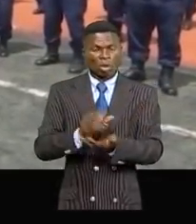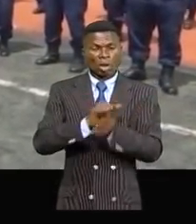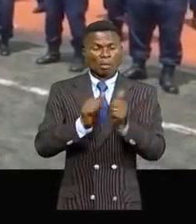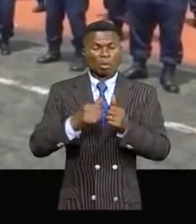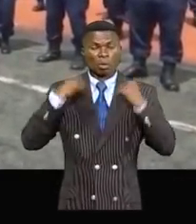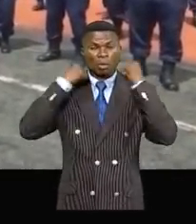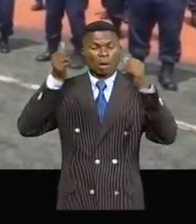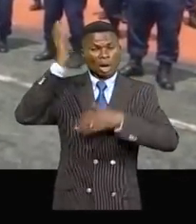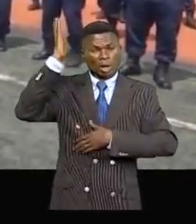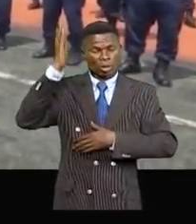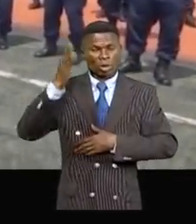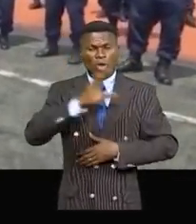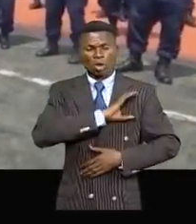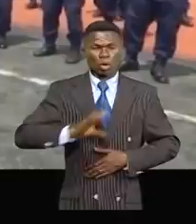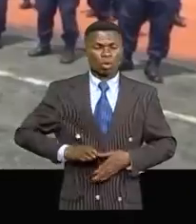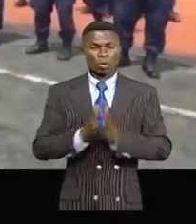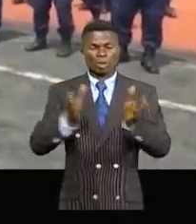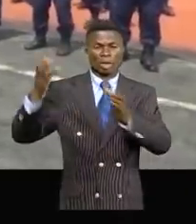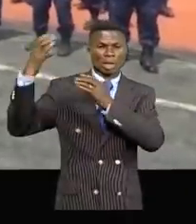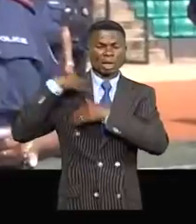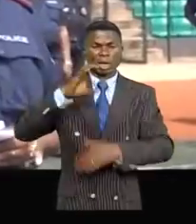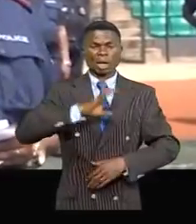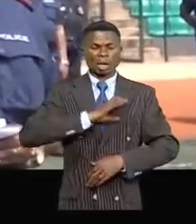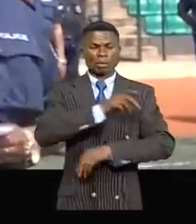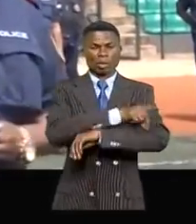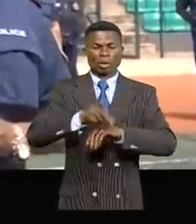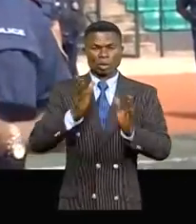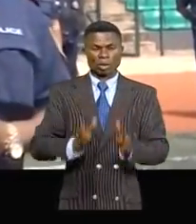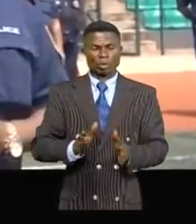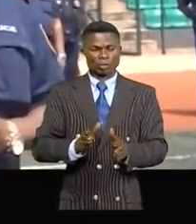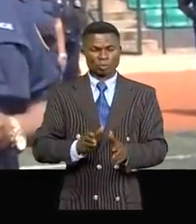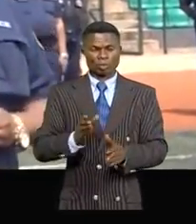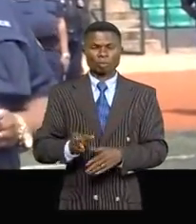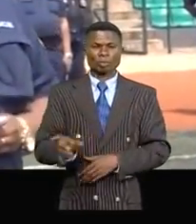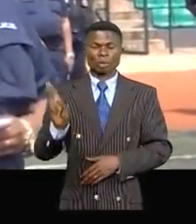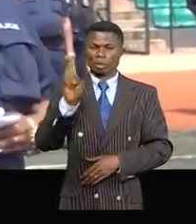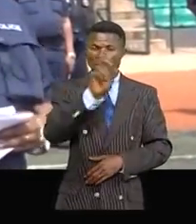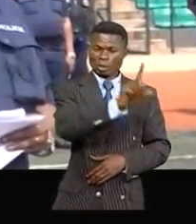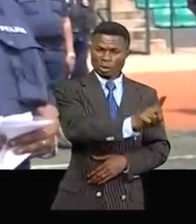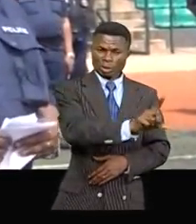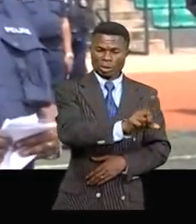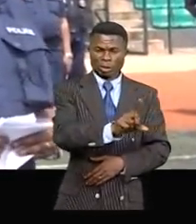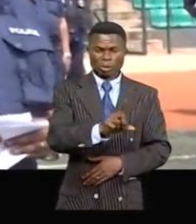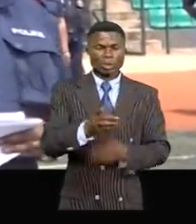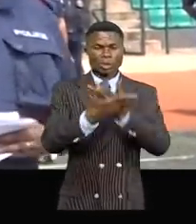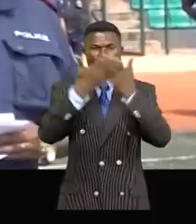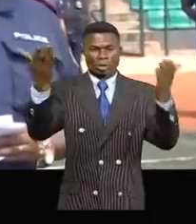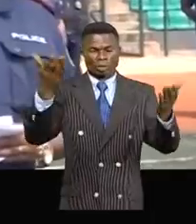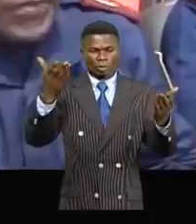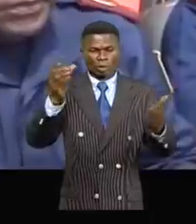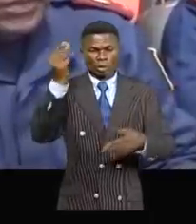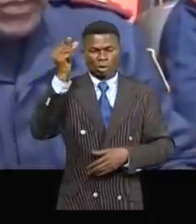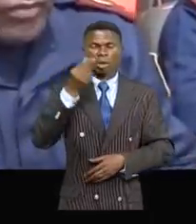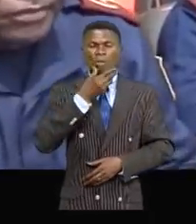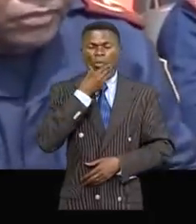barbarie, le commissaire général adjoint en charge de la police administrative a effectué le déplacement pour la ville